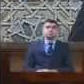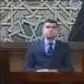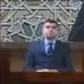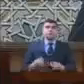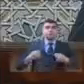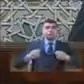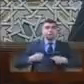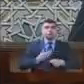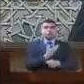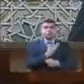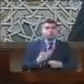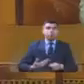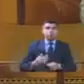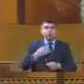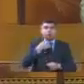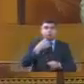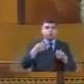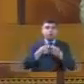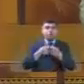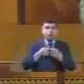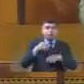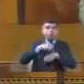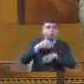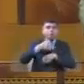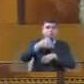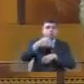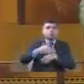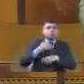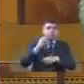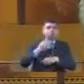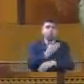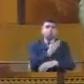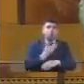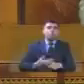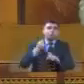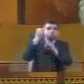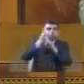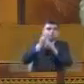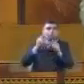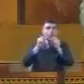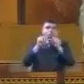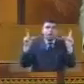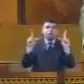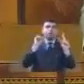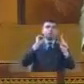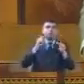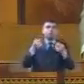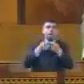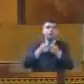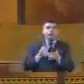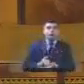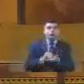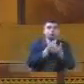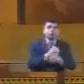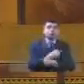سيد رئيس الحكومة، هل لديكم فيما تبقى من زمن ضيق لولايتكم استراتيجية واضحة المعالم ومحددة الخطوات والتدابير لمحاربة البطالة؟